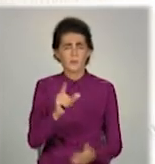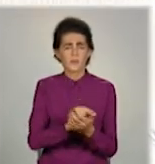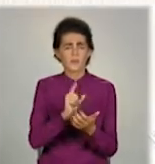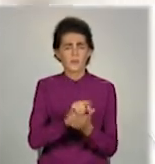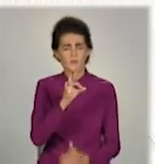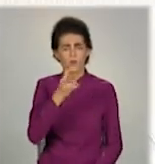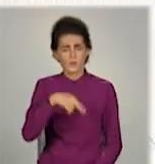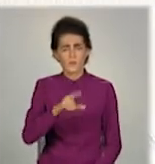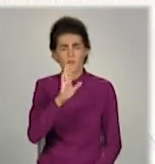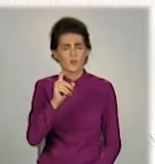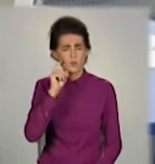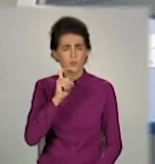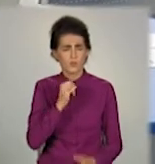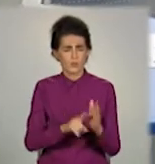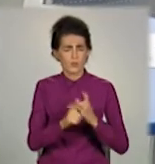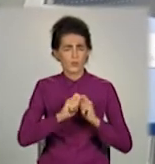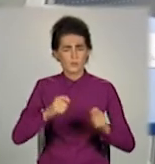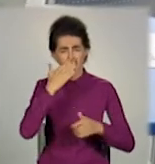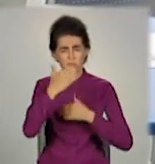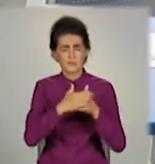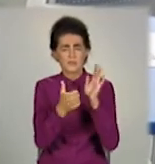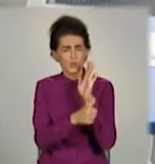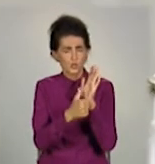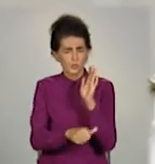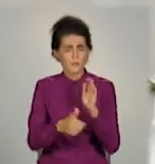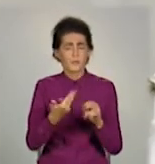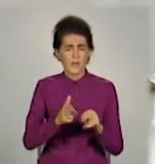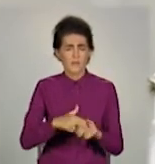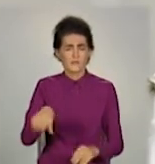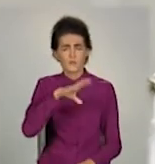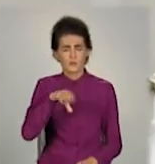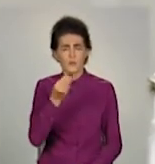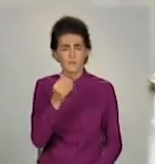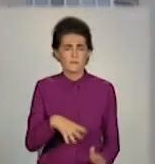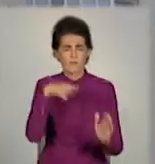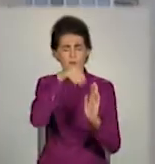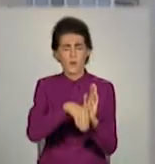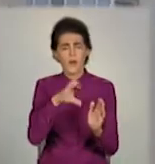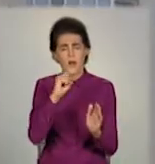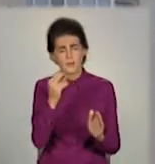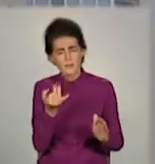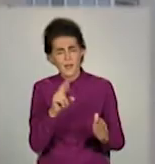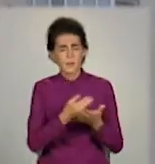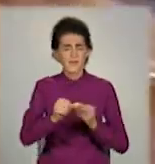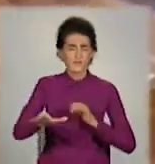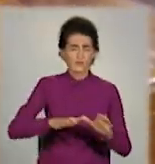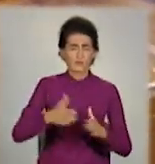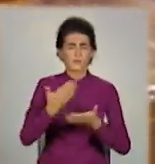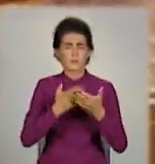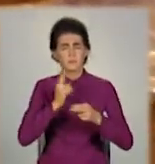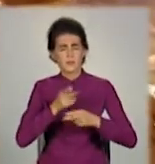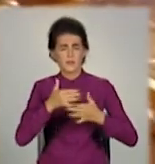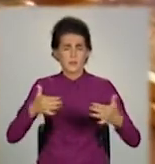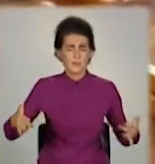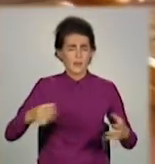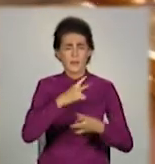Таких в Україні близько 60. Усі кошти клієнтів такі фонди вкладають в акції, облігації, нерухомість чи метали.